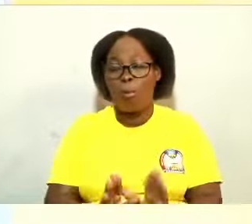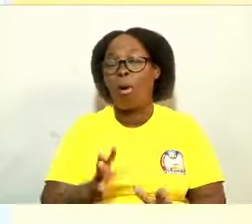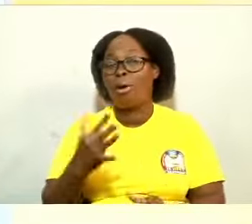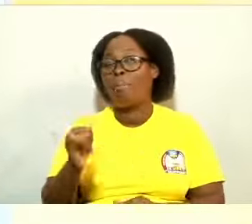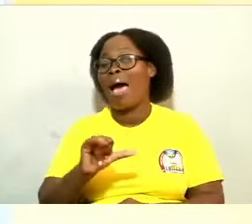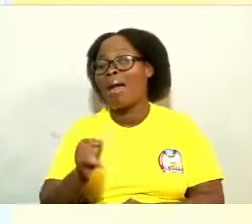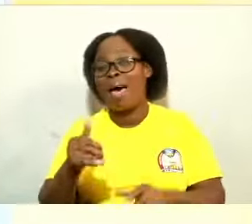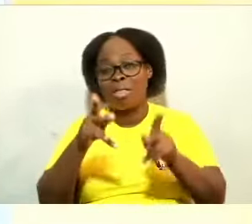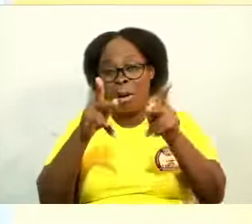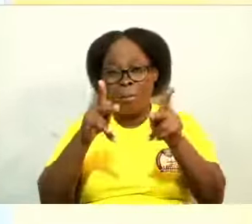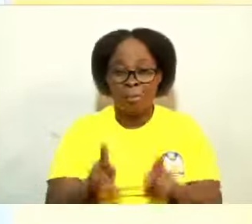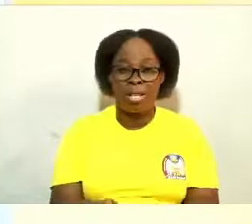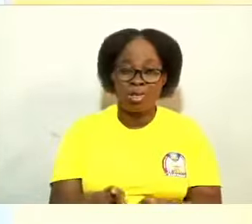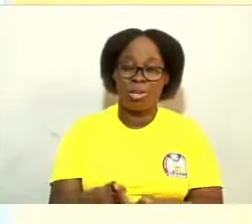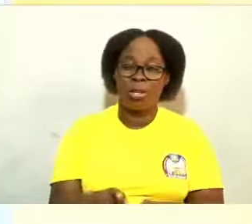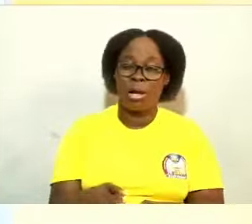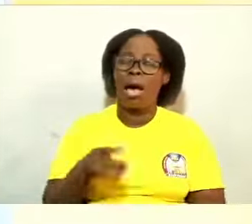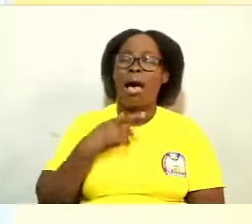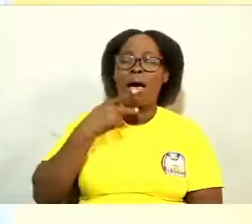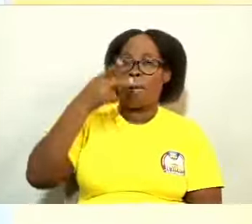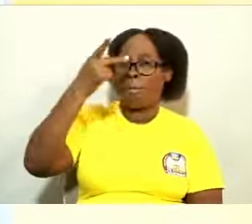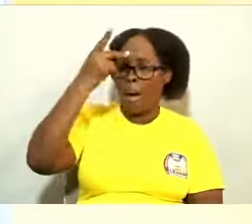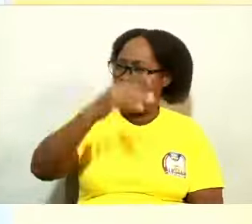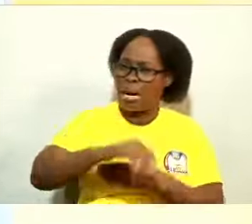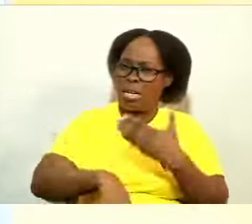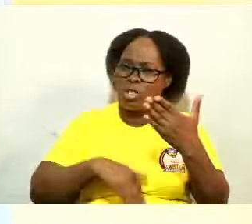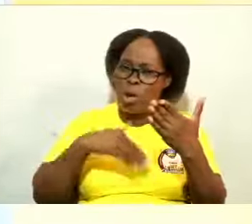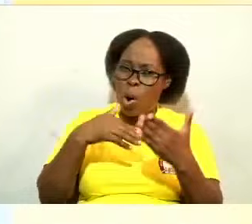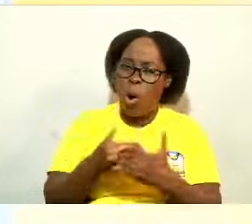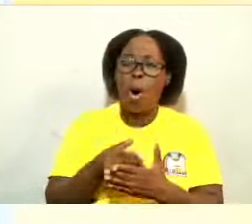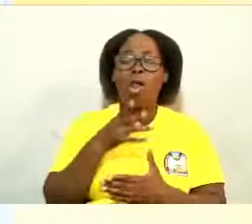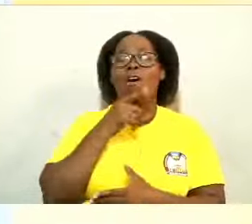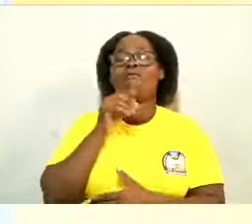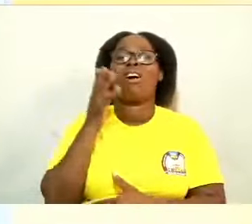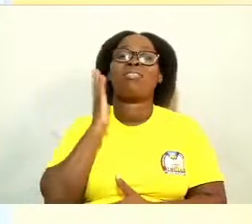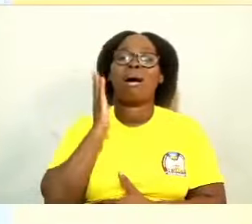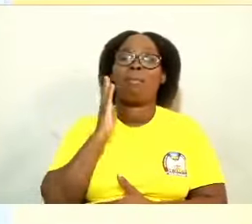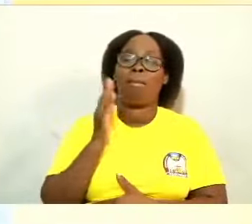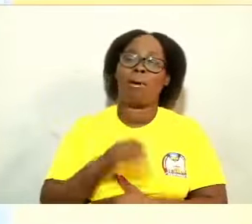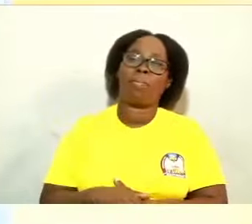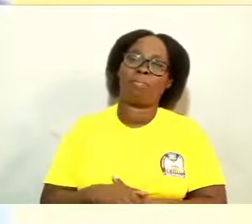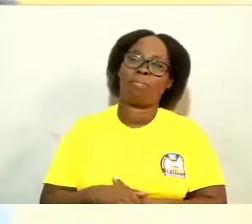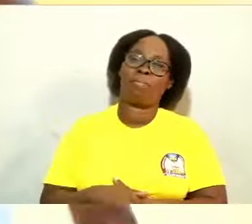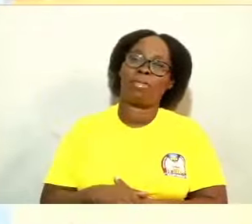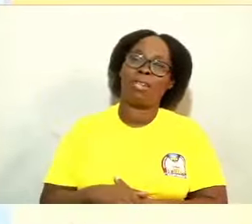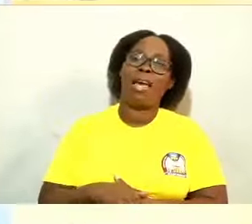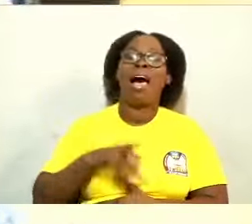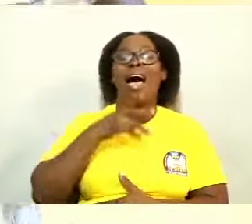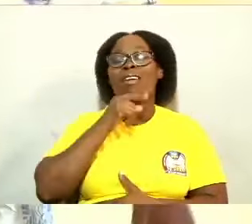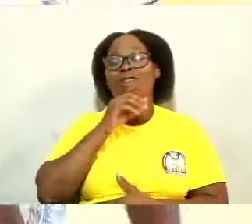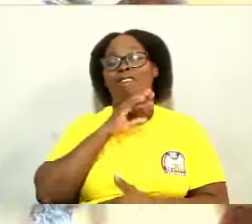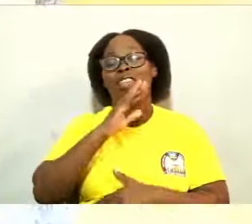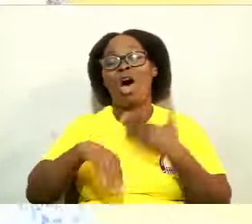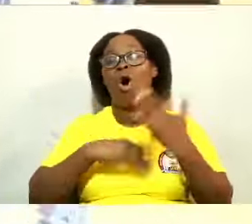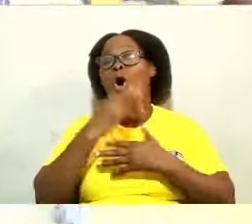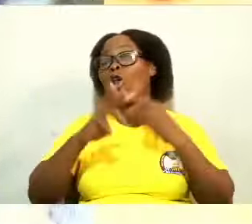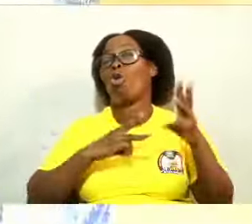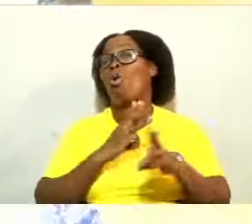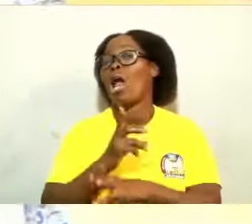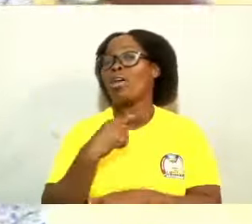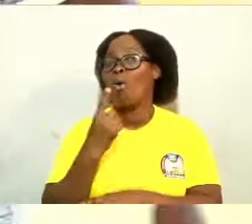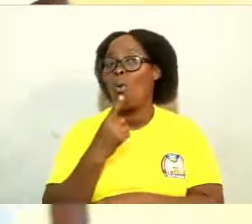mwanadamu mwenzake, na mzazi wao wote ni baba na mama, na mzazi wa dunia yote ni